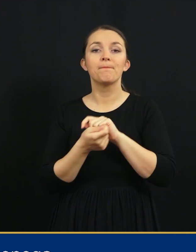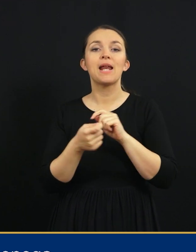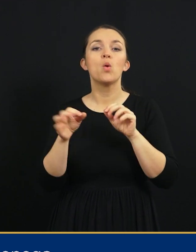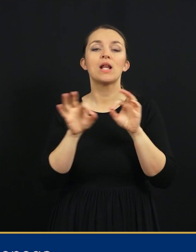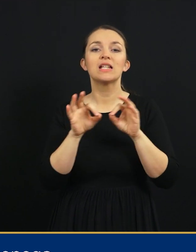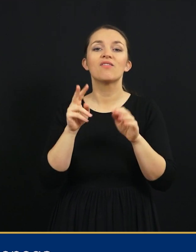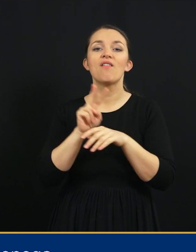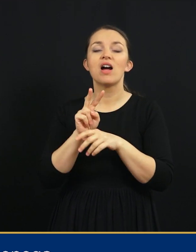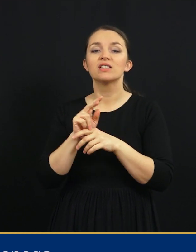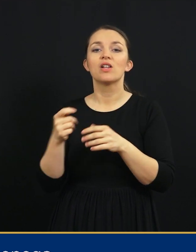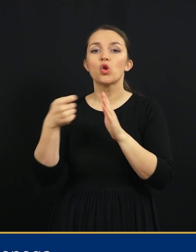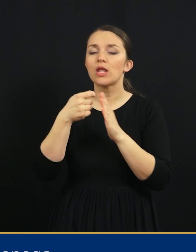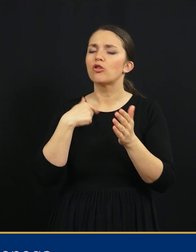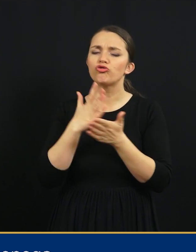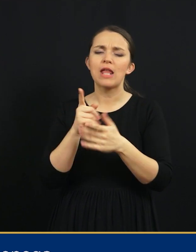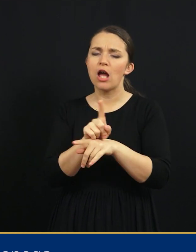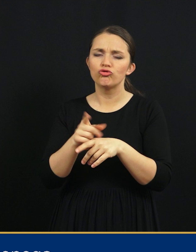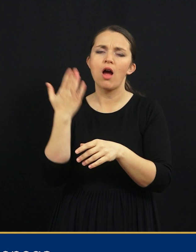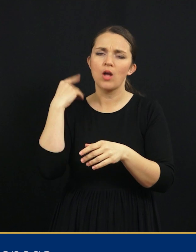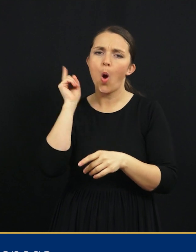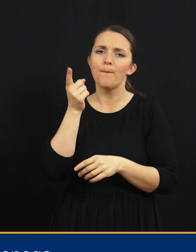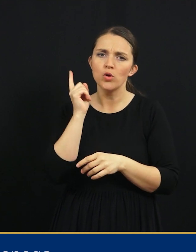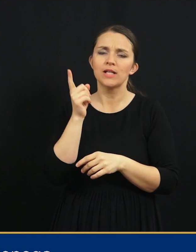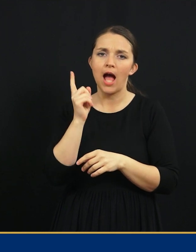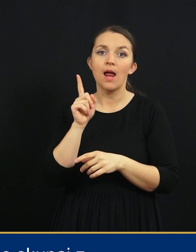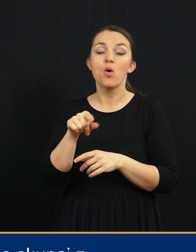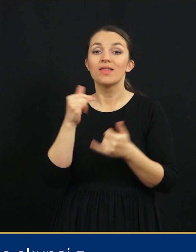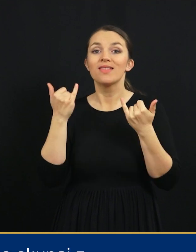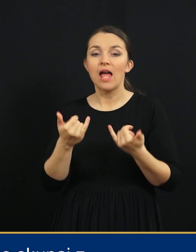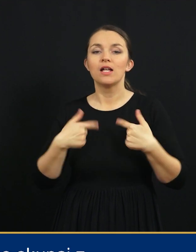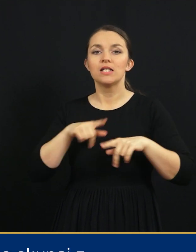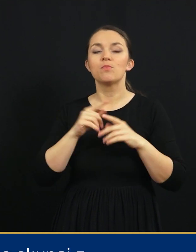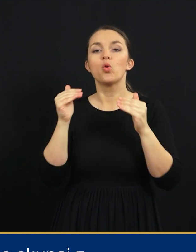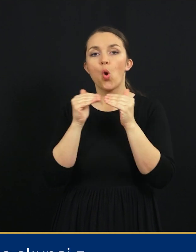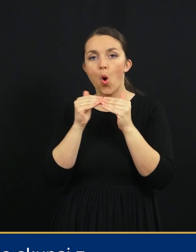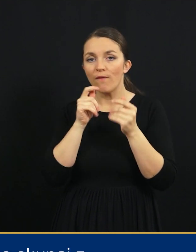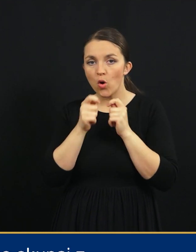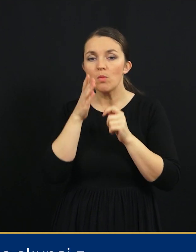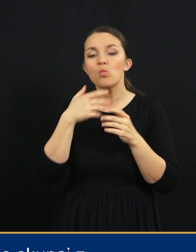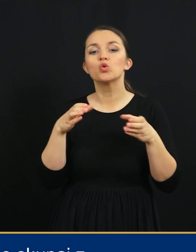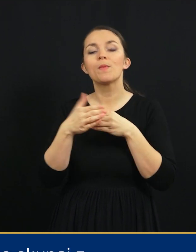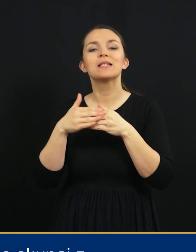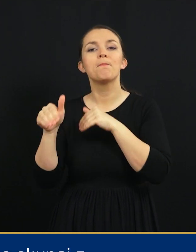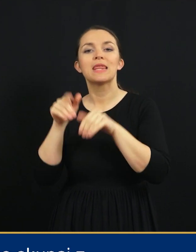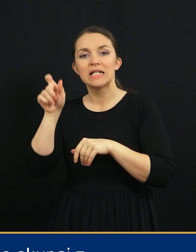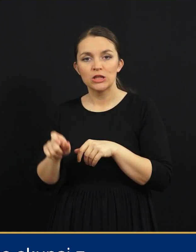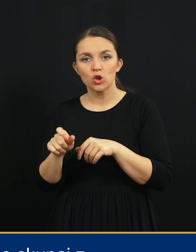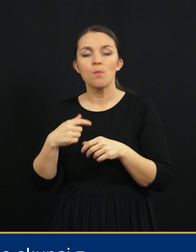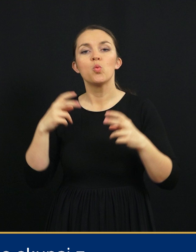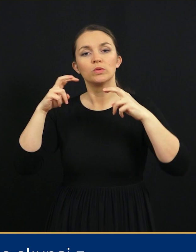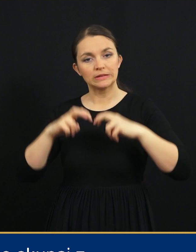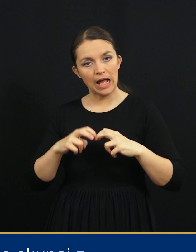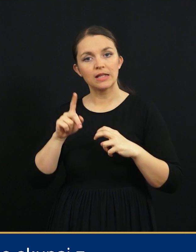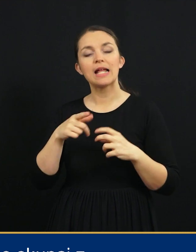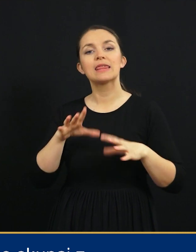preureditve varstvenega dodatka že nekaj časa opozarjamo in danes smo se dogovorili, da bomo skupaj z ministrom se